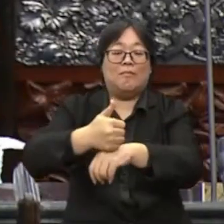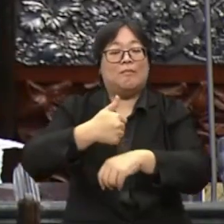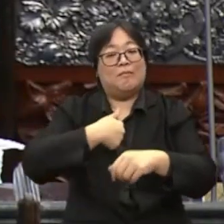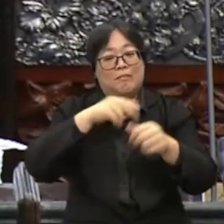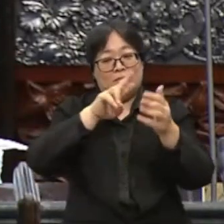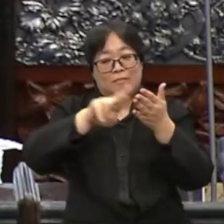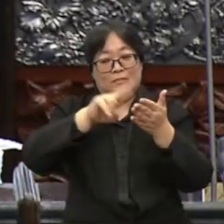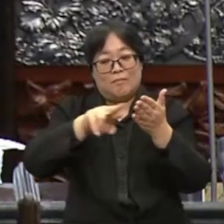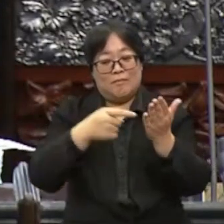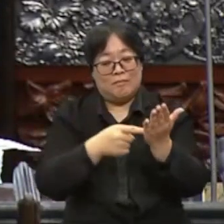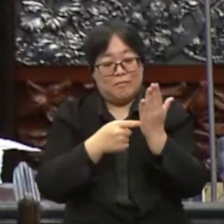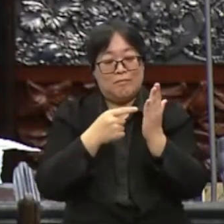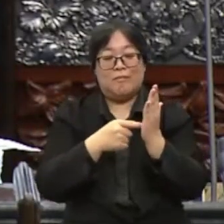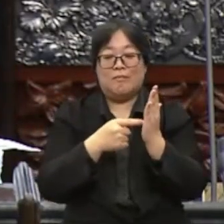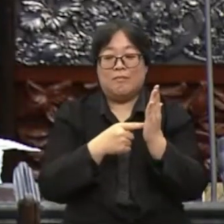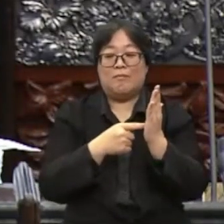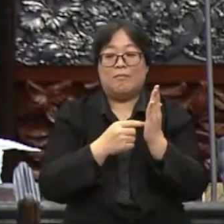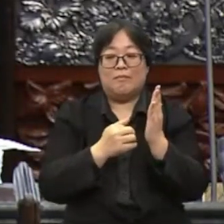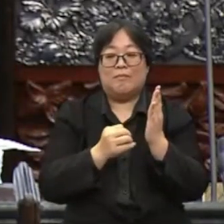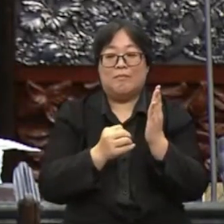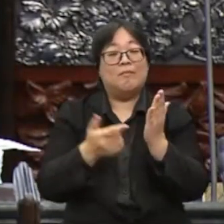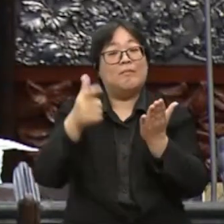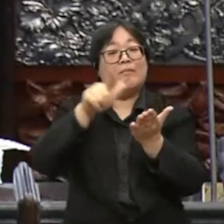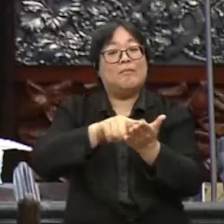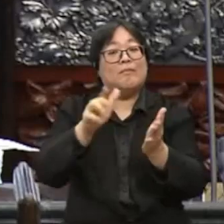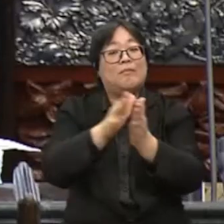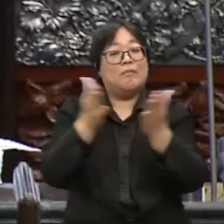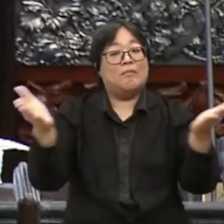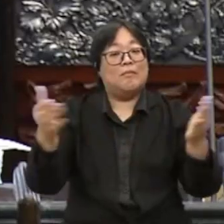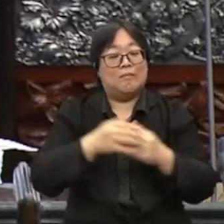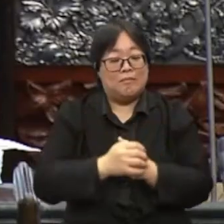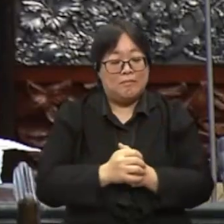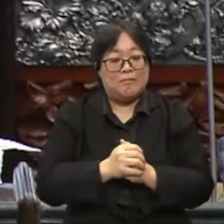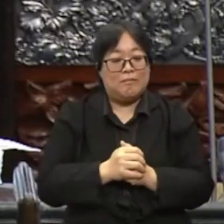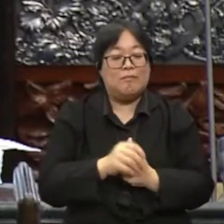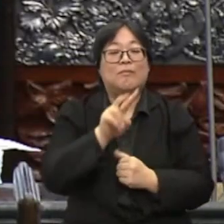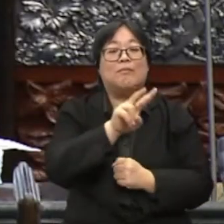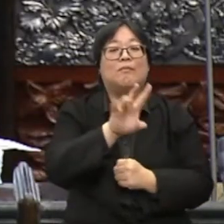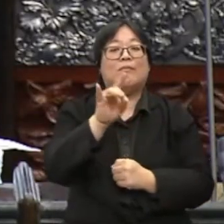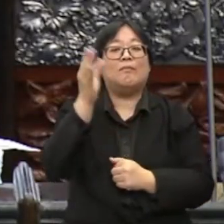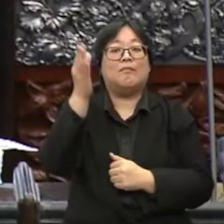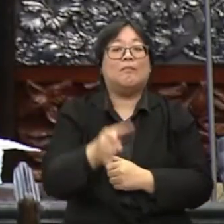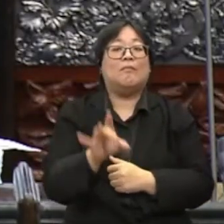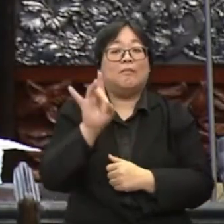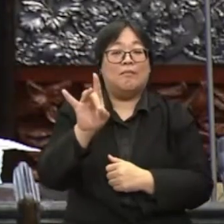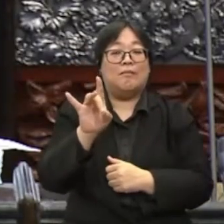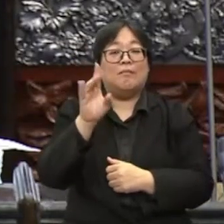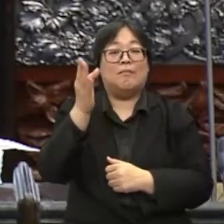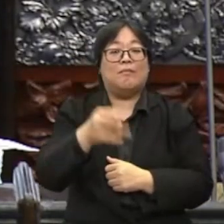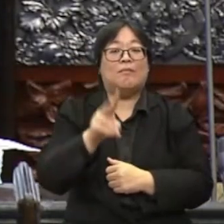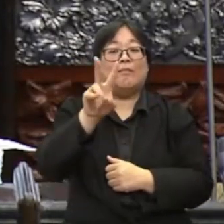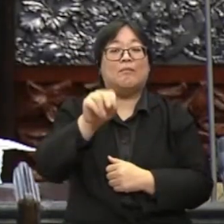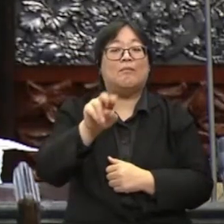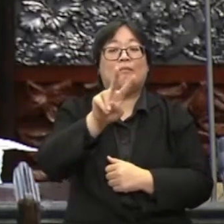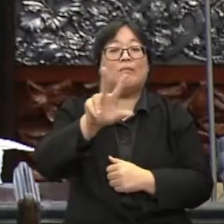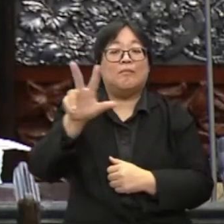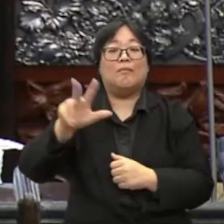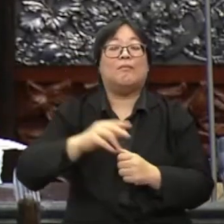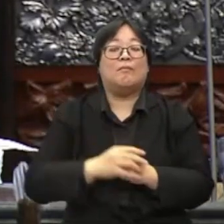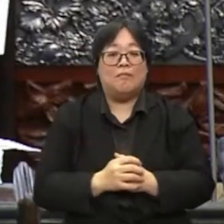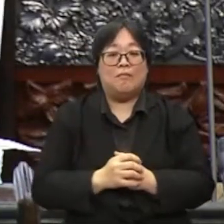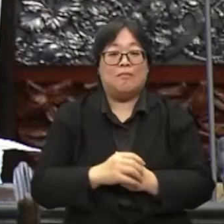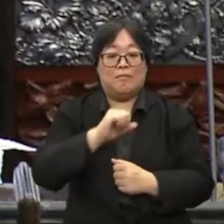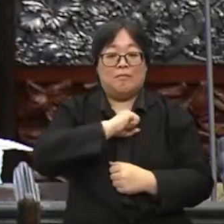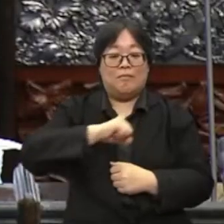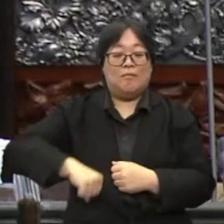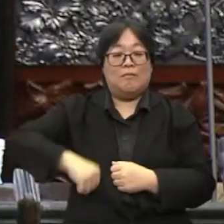merujuk kepada satu er laporan Akhbar pada 28 ogos tahun 2023 di mana